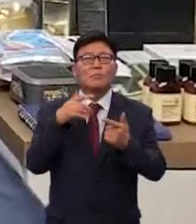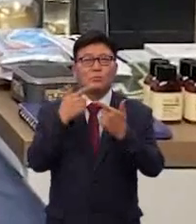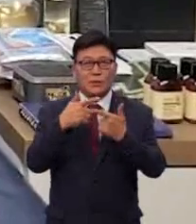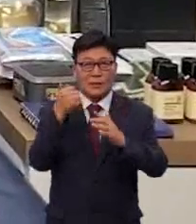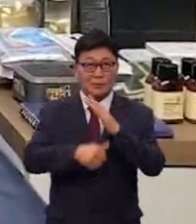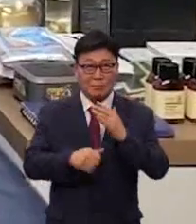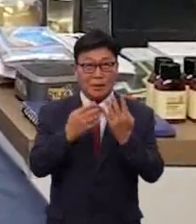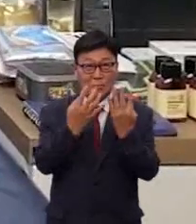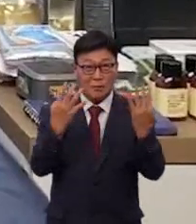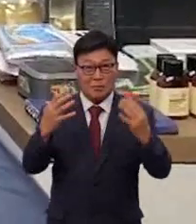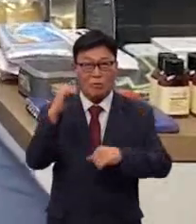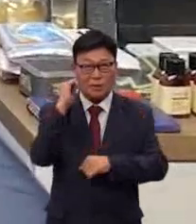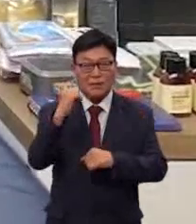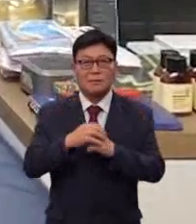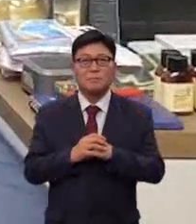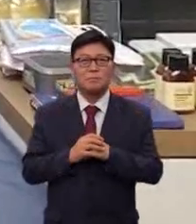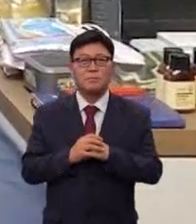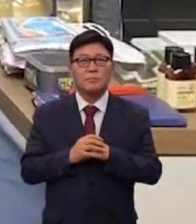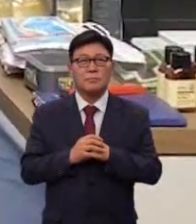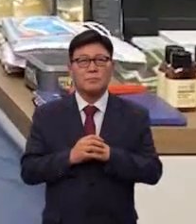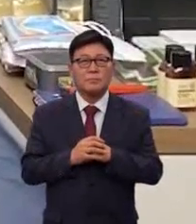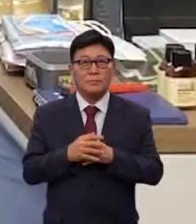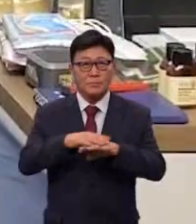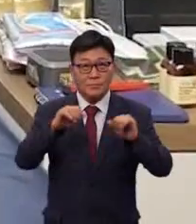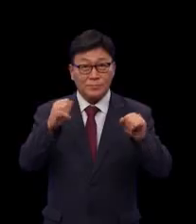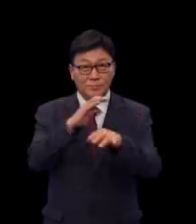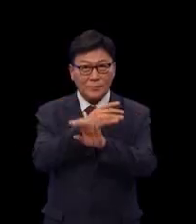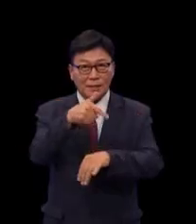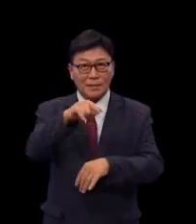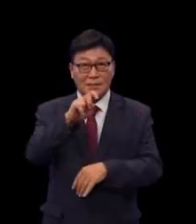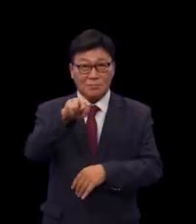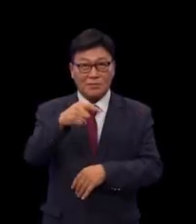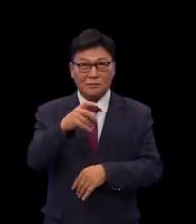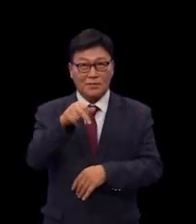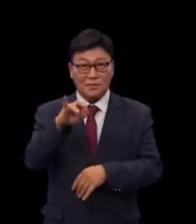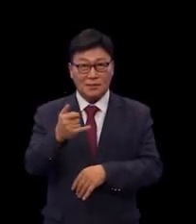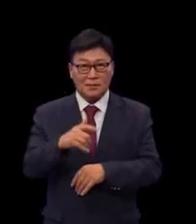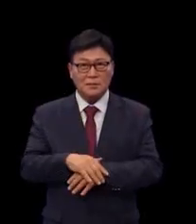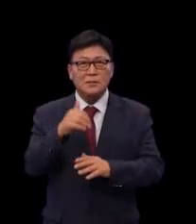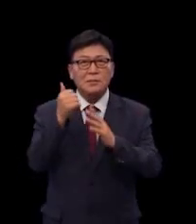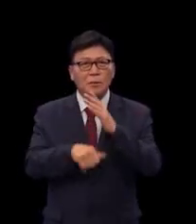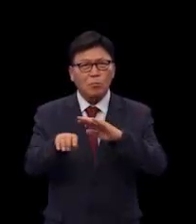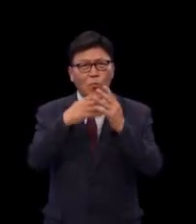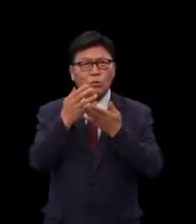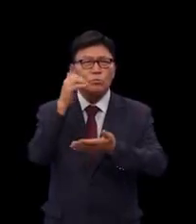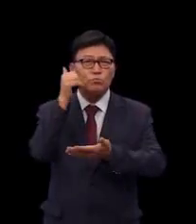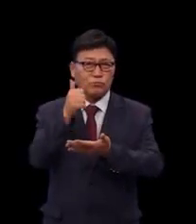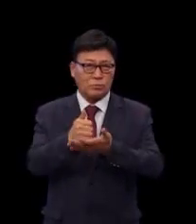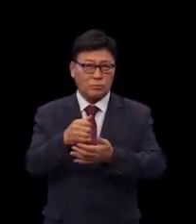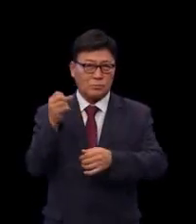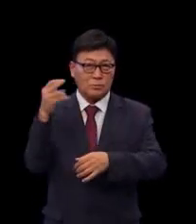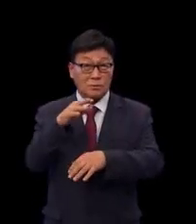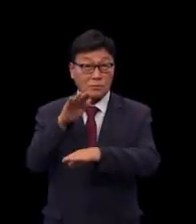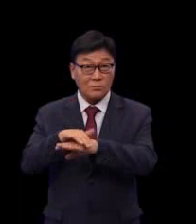했다. 부산 실패박람회 화이팅! 안녕하세요. 개그맨 김승진입니다. 실패를